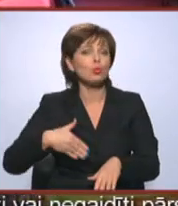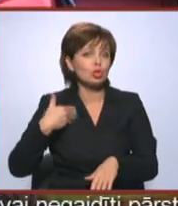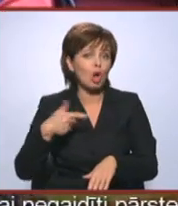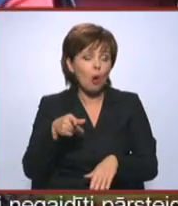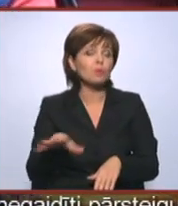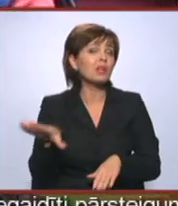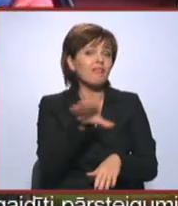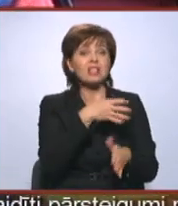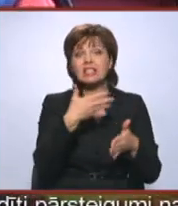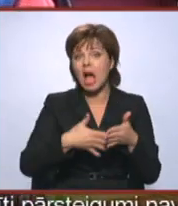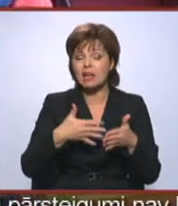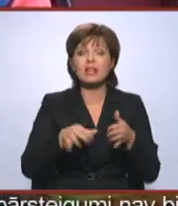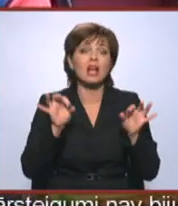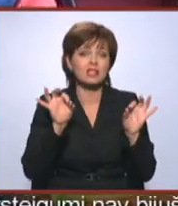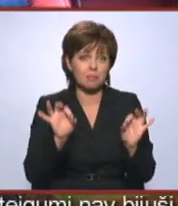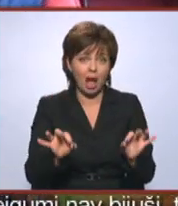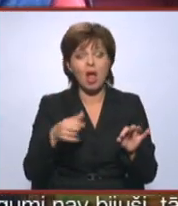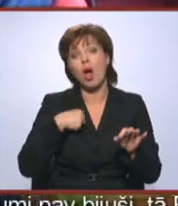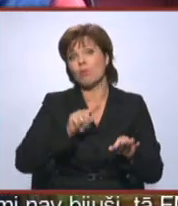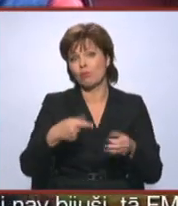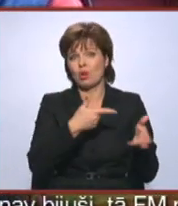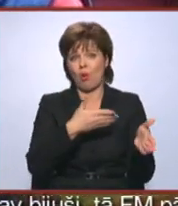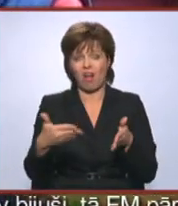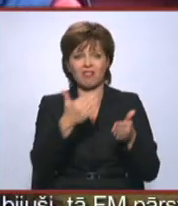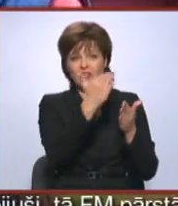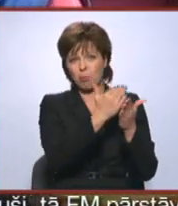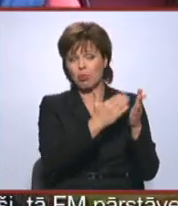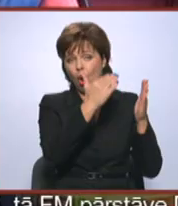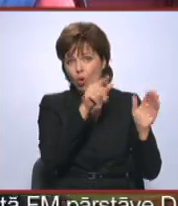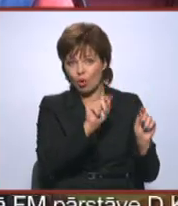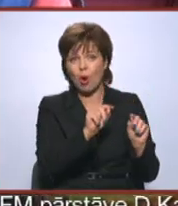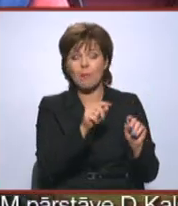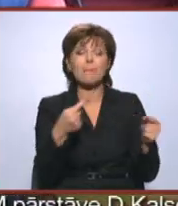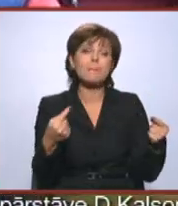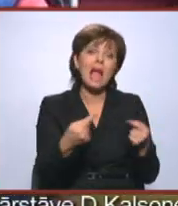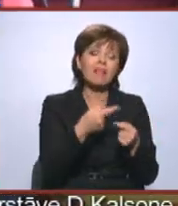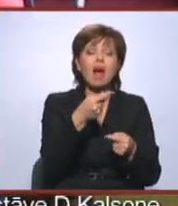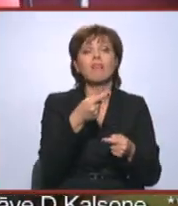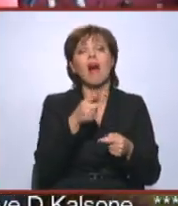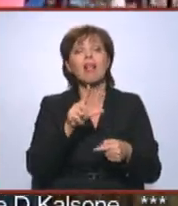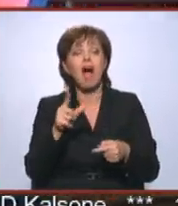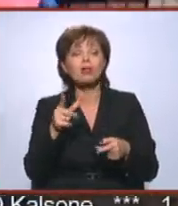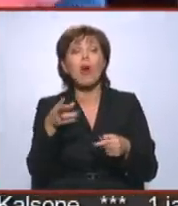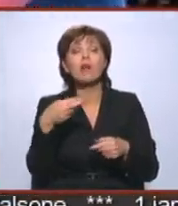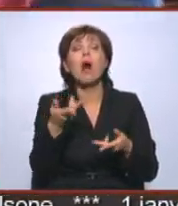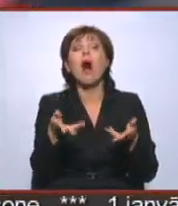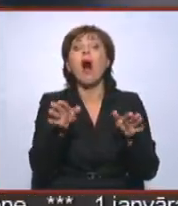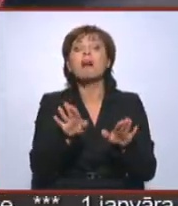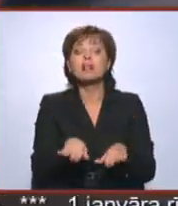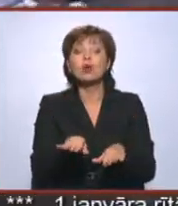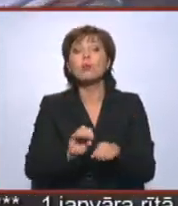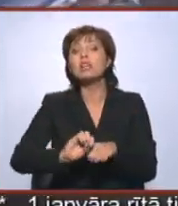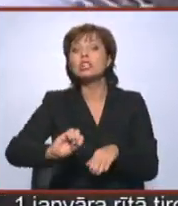viss sarēķināts pareizi. Tad mums ir programma, kas attiecīgi piedāvā vai no Latvijas, vai no Eiropas piedāvā. Bet atlikumi